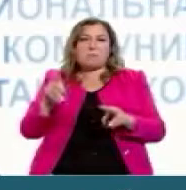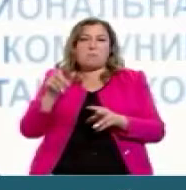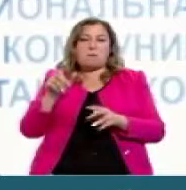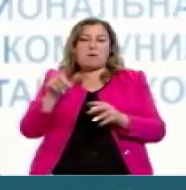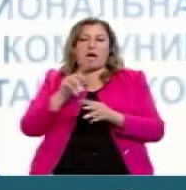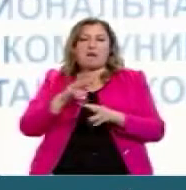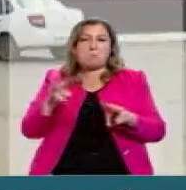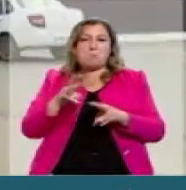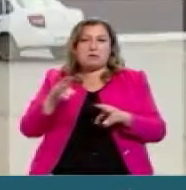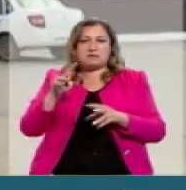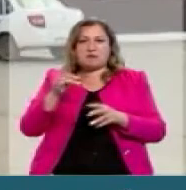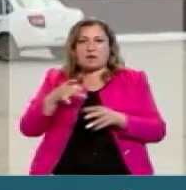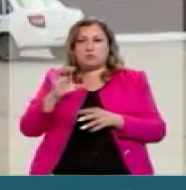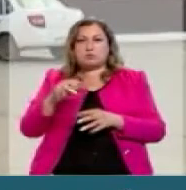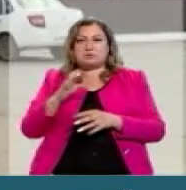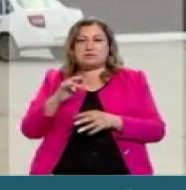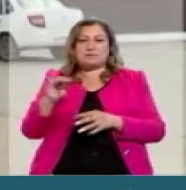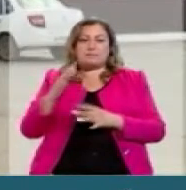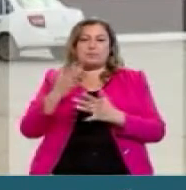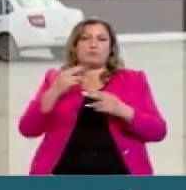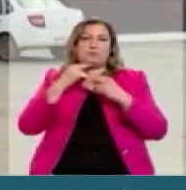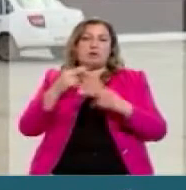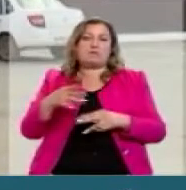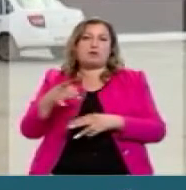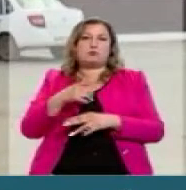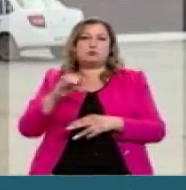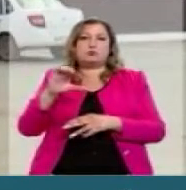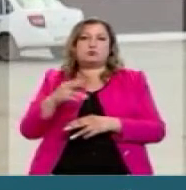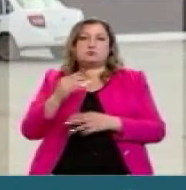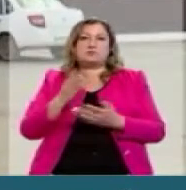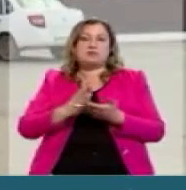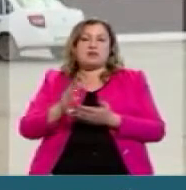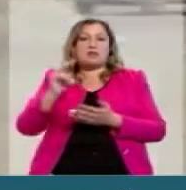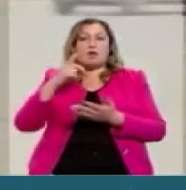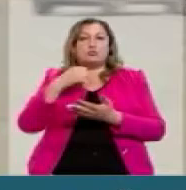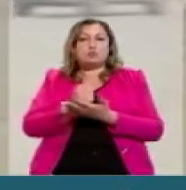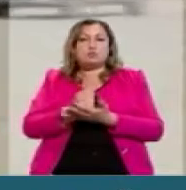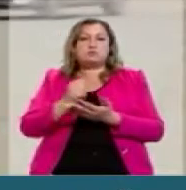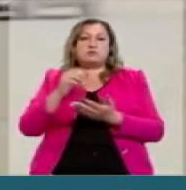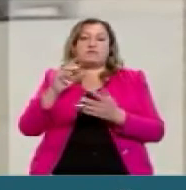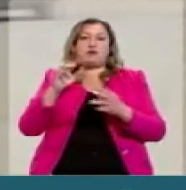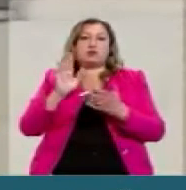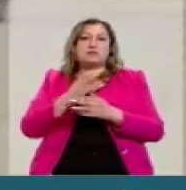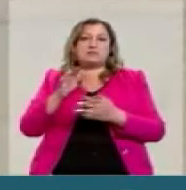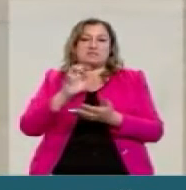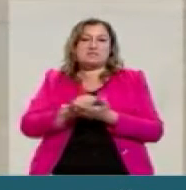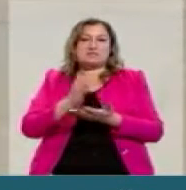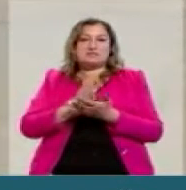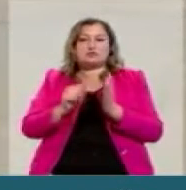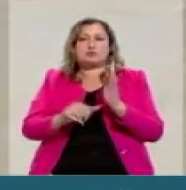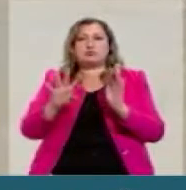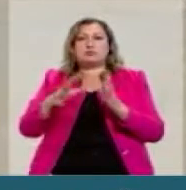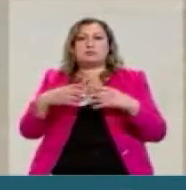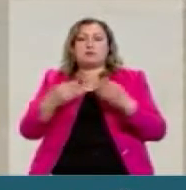в социальных сетях. Уделяют внимание в районе и социальной сфере. На учете в отделе занятости состоит 64 семьи.